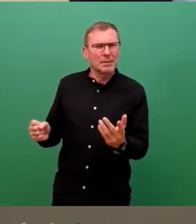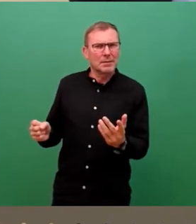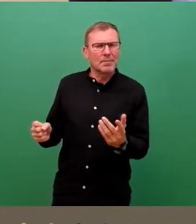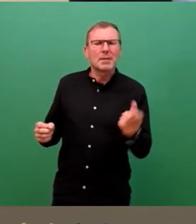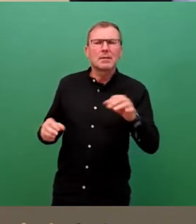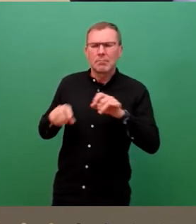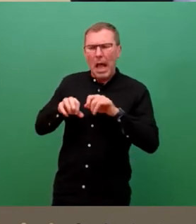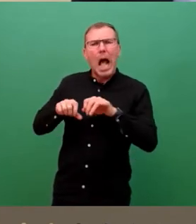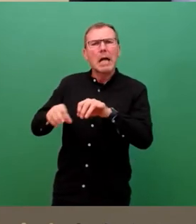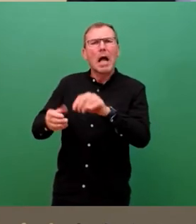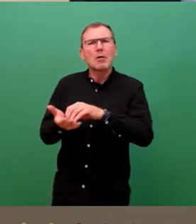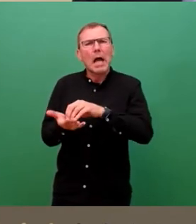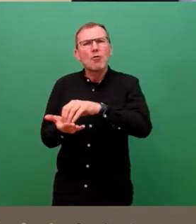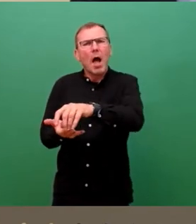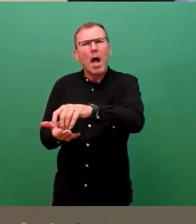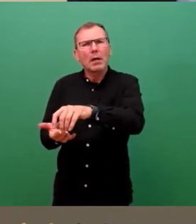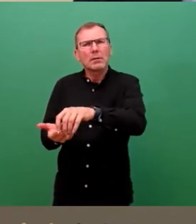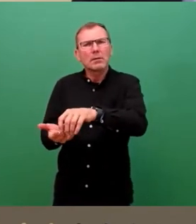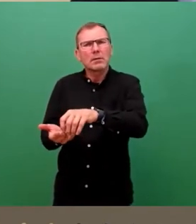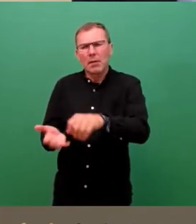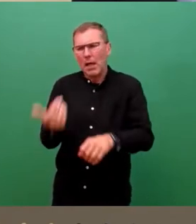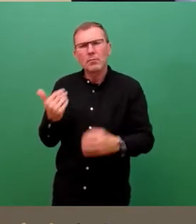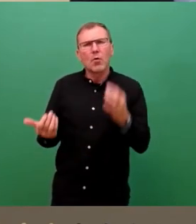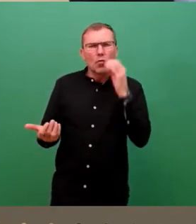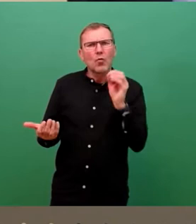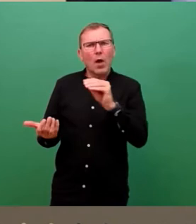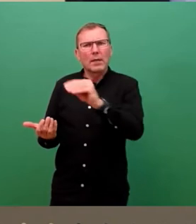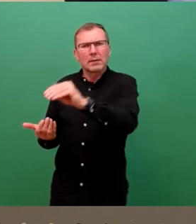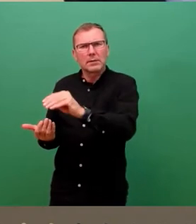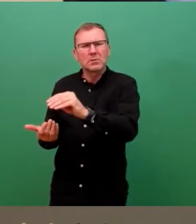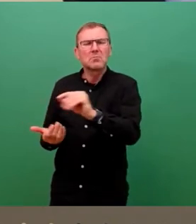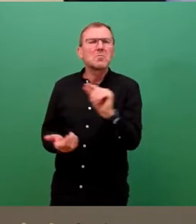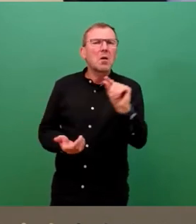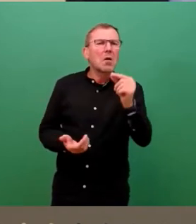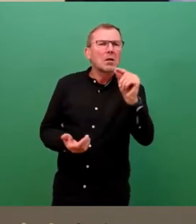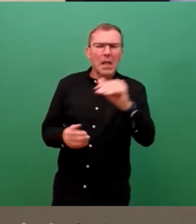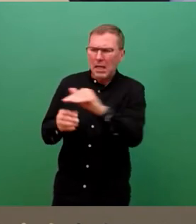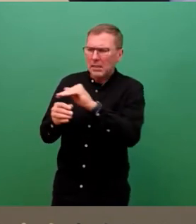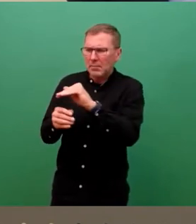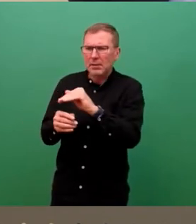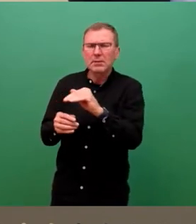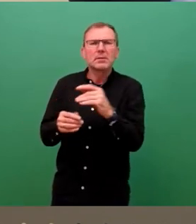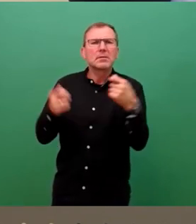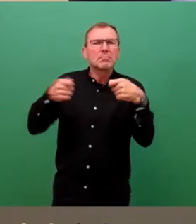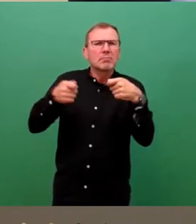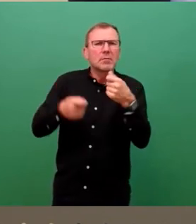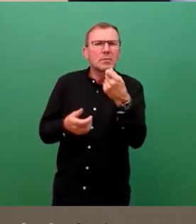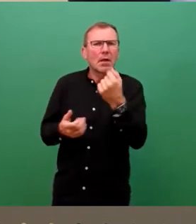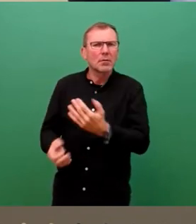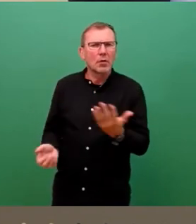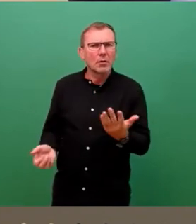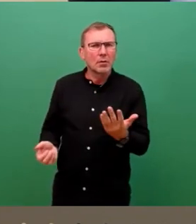entsprechend ersetzen müssen, wo man im kleineren Bereich fiskalisch unterwegs ist und